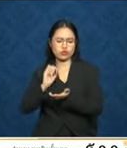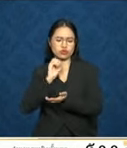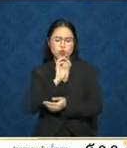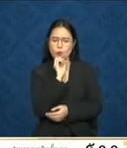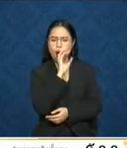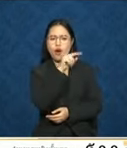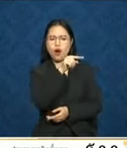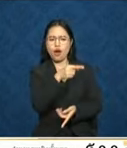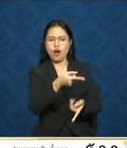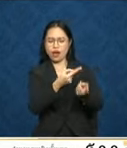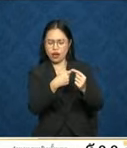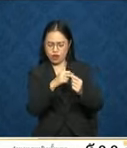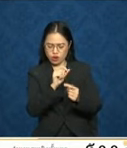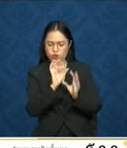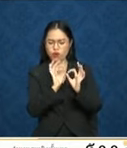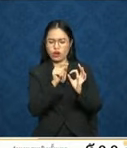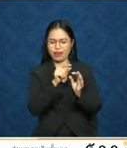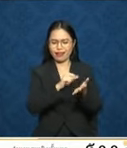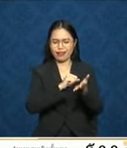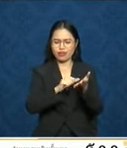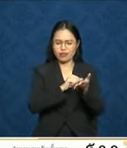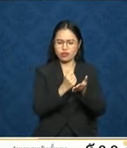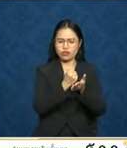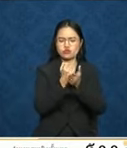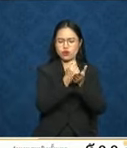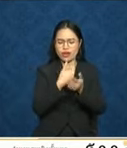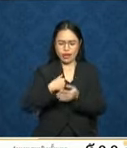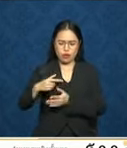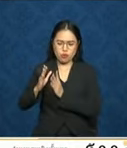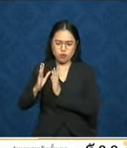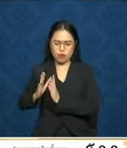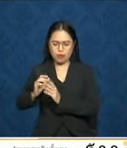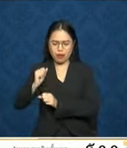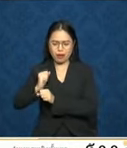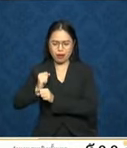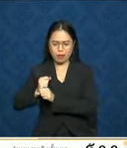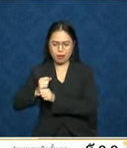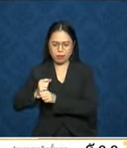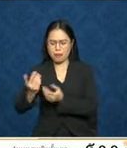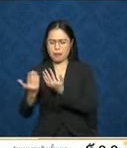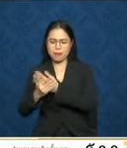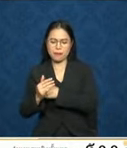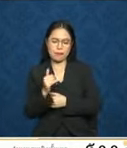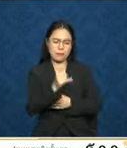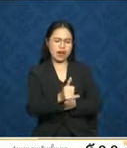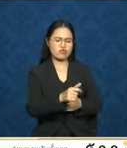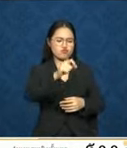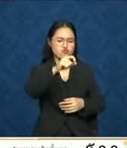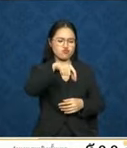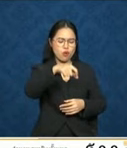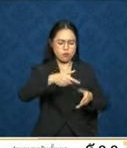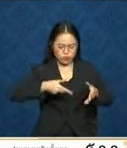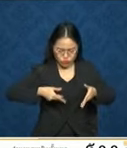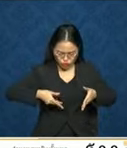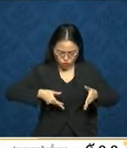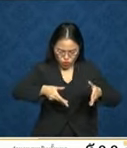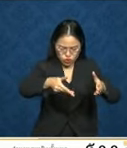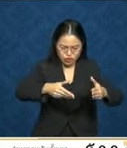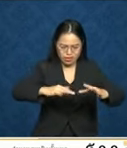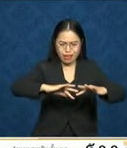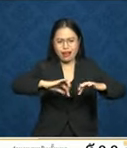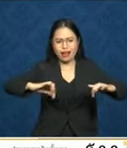นะครับให้หันมาดูและก็ให้ความยินยอมเข้าไปดูแลในการซ่อมแซมถนนนะครับที่มีขาดในบริเวณที่บ้านน้